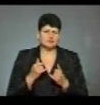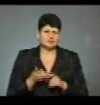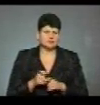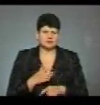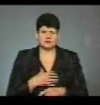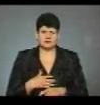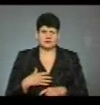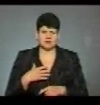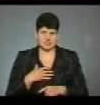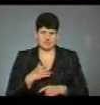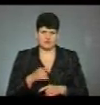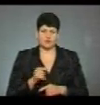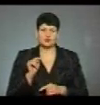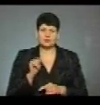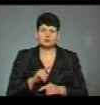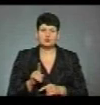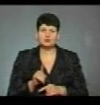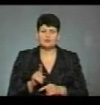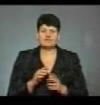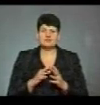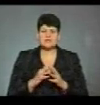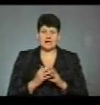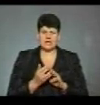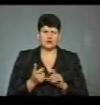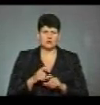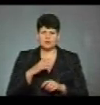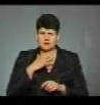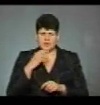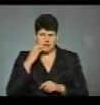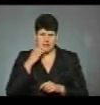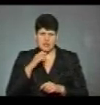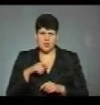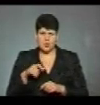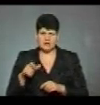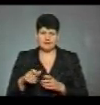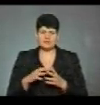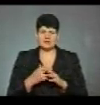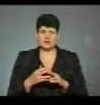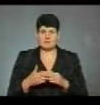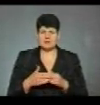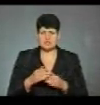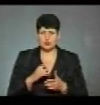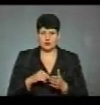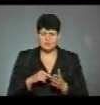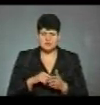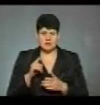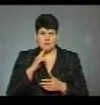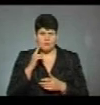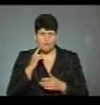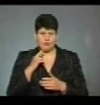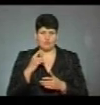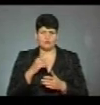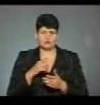важливо, тому що в селі дуже багато стареньких людей, село близьке до міста, молодь майже